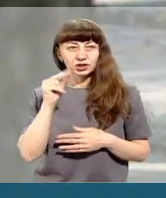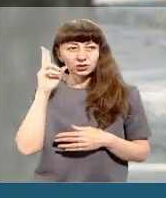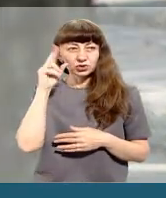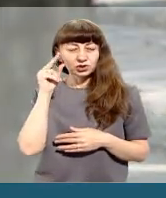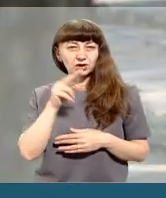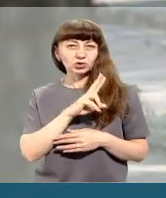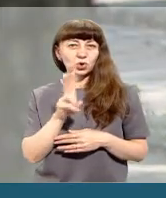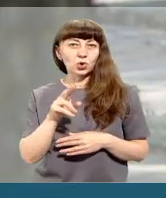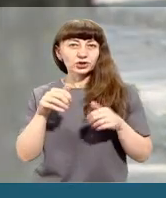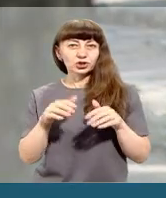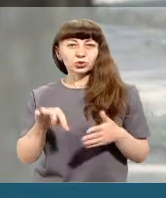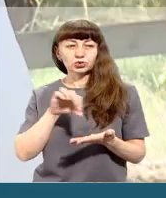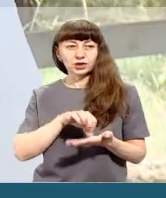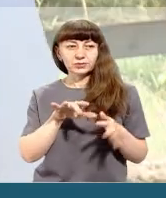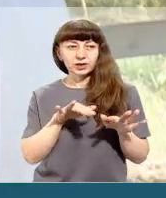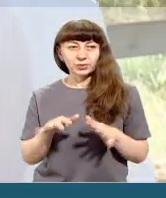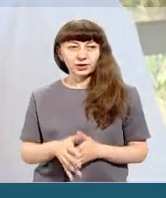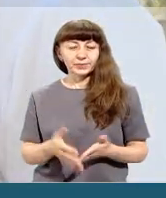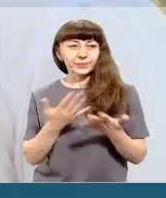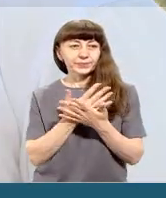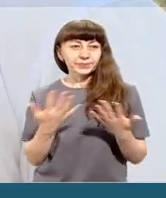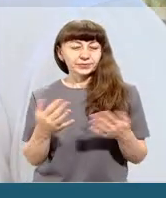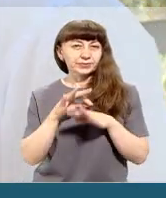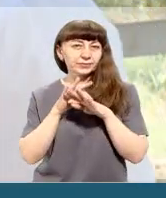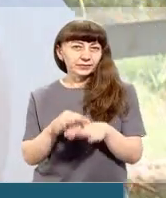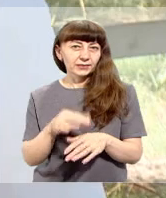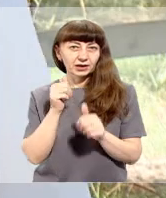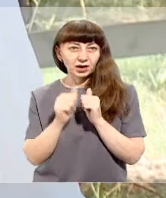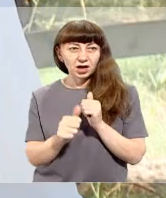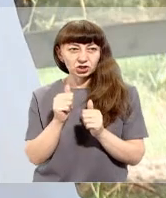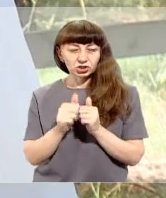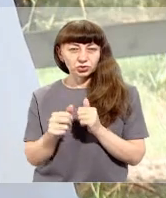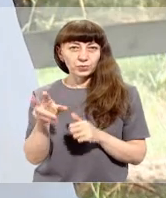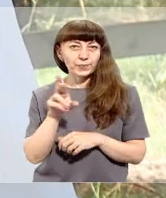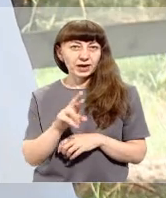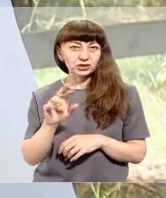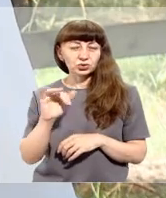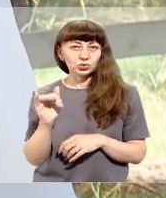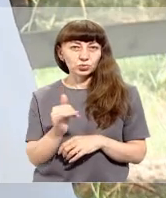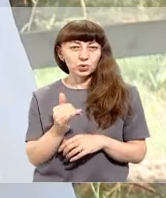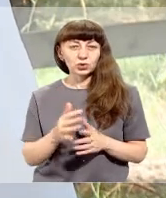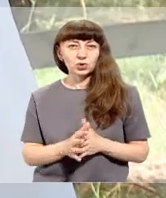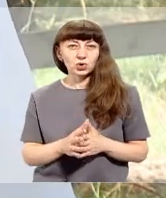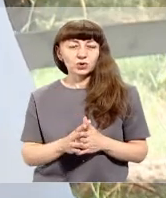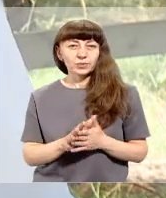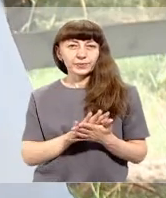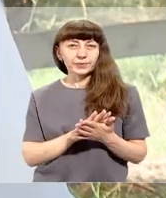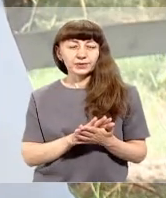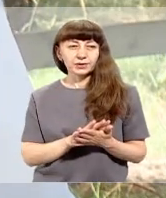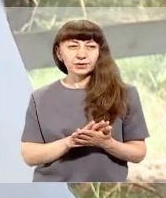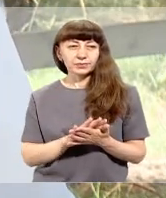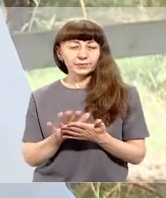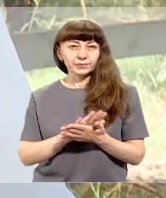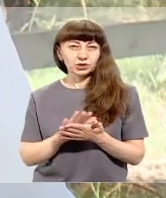поддержать экологическое мероприятие. Мы проводим с вами каждую пятницу субботники. Это у нас в первую